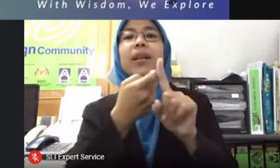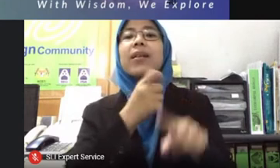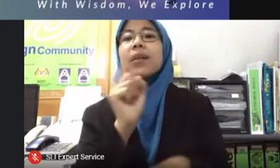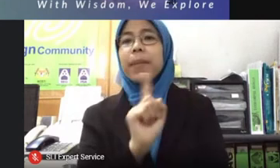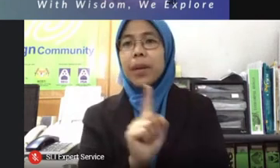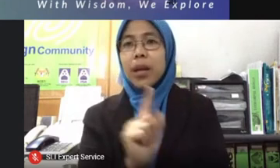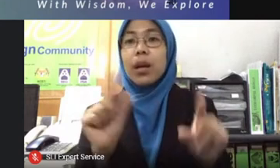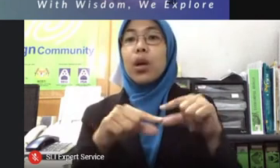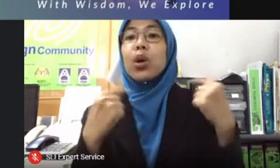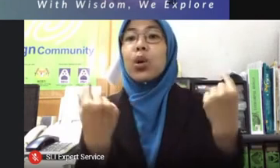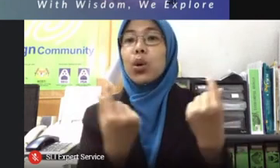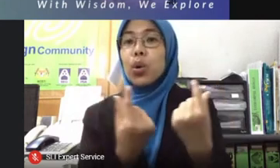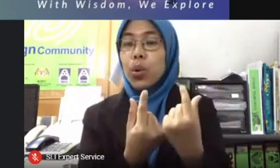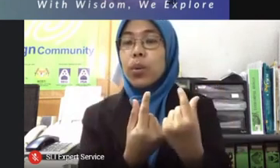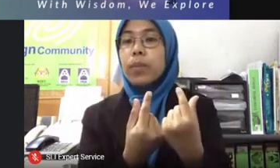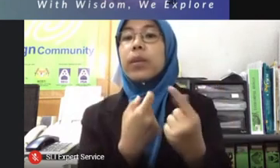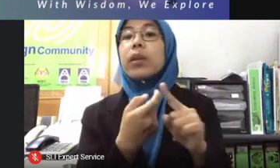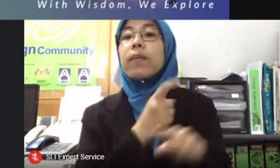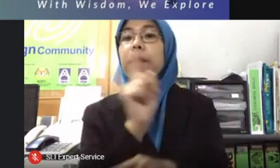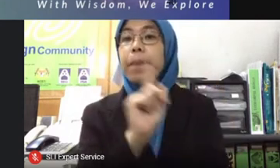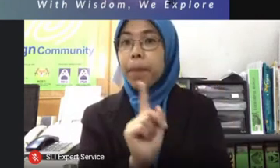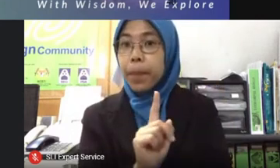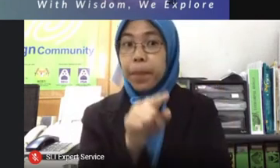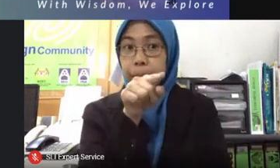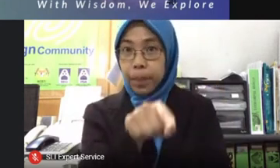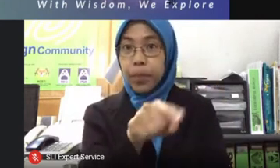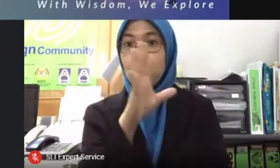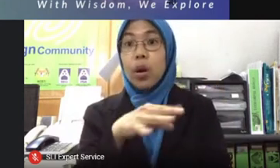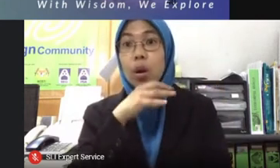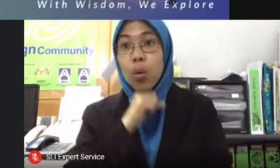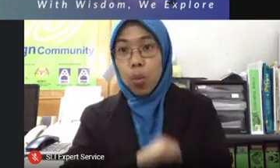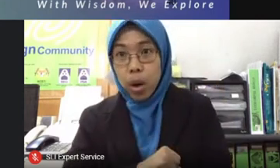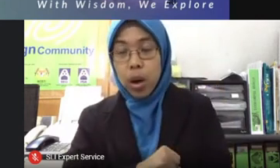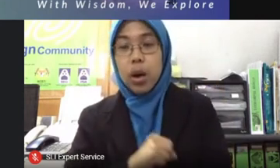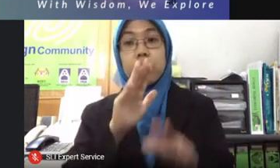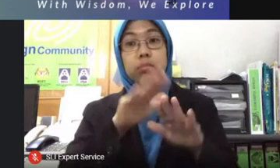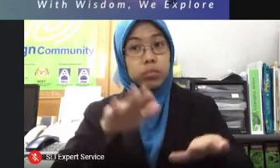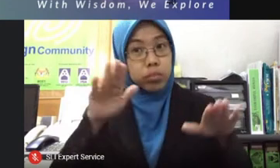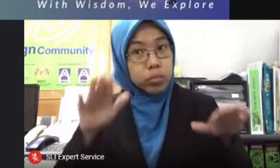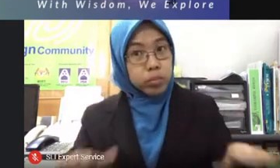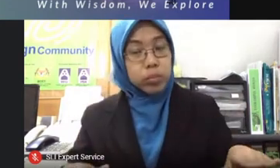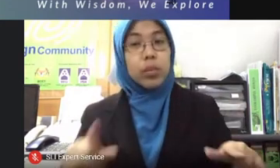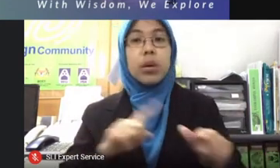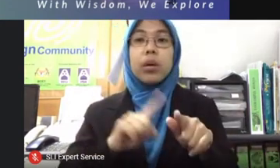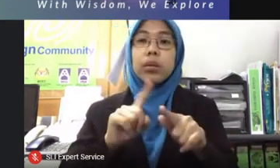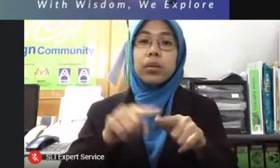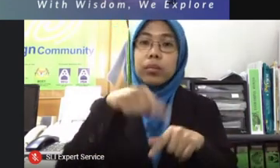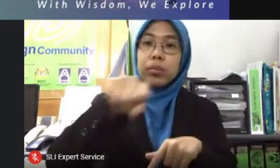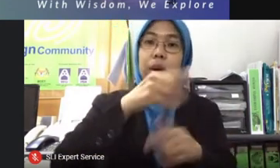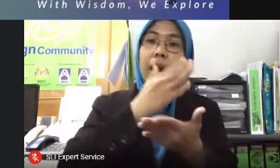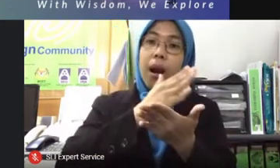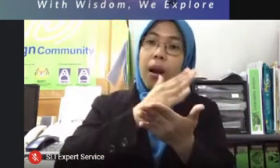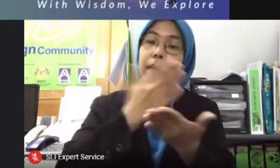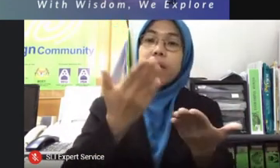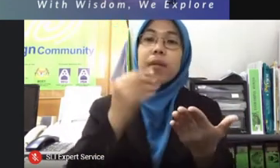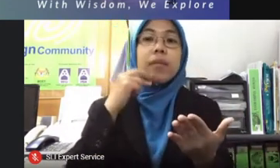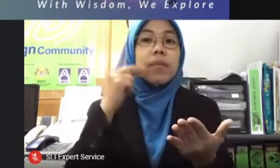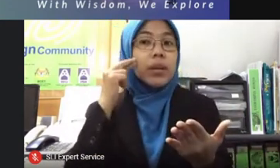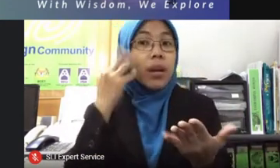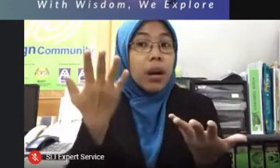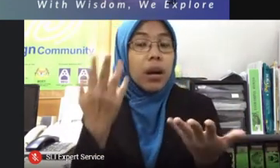mana, group of people yang macam mana. Adakah mereka orang tua, mereka kanak-kanak, mereka middle age,